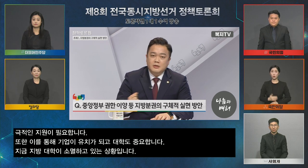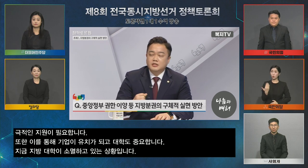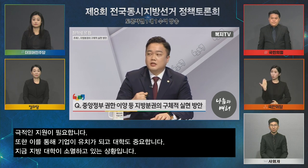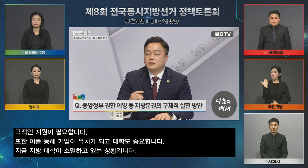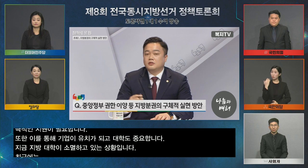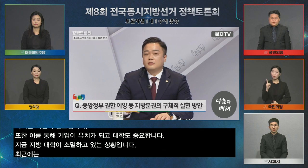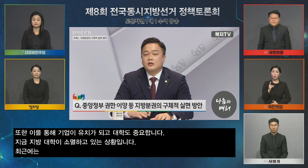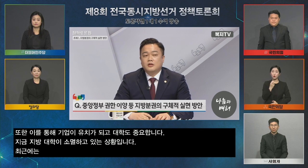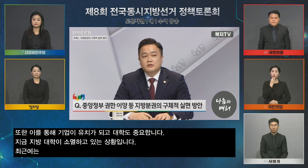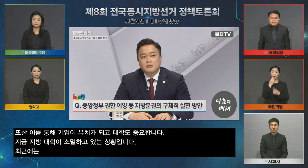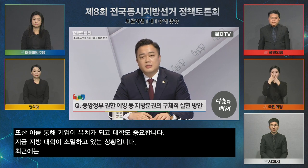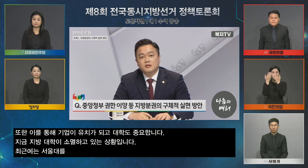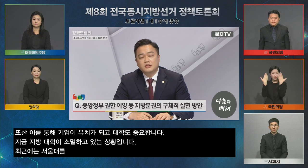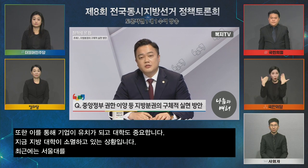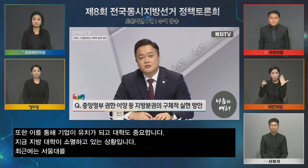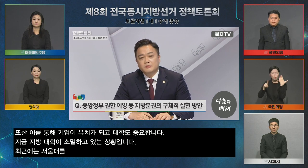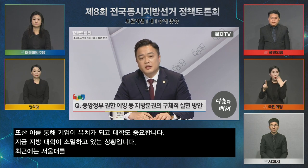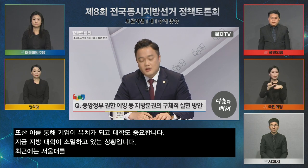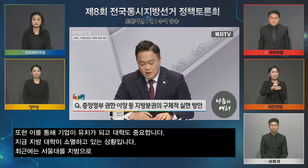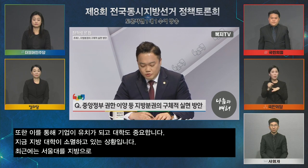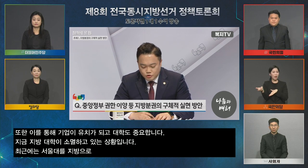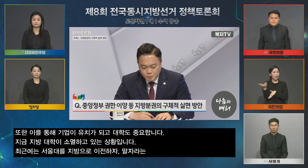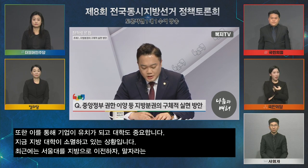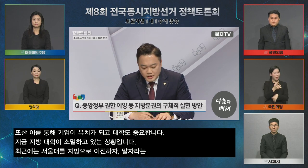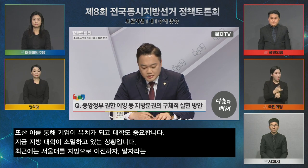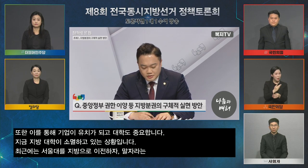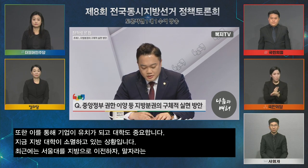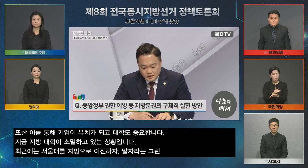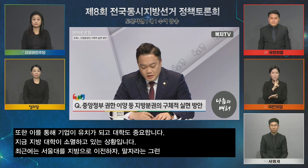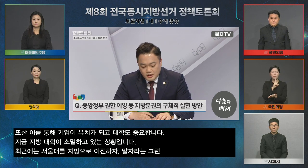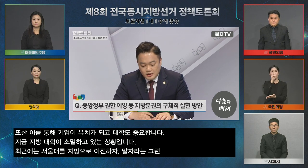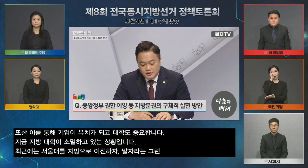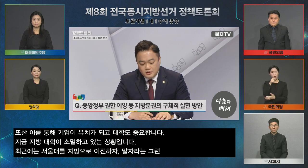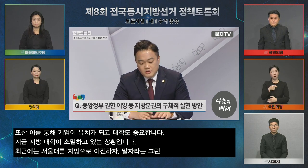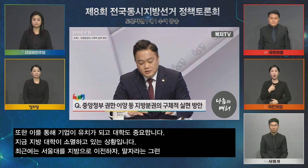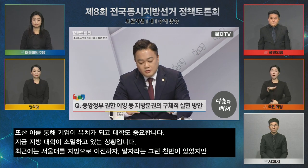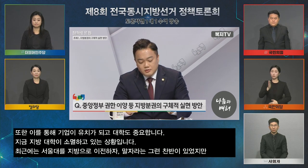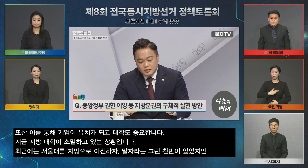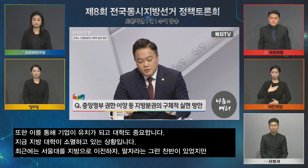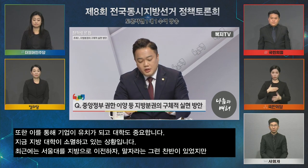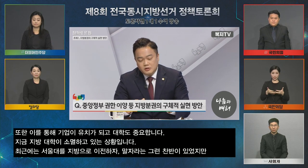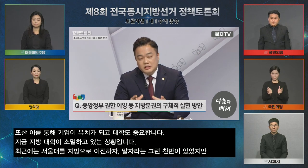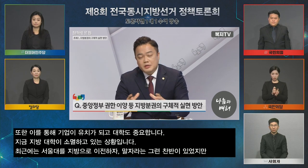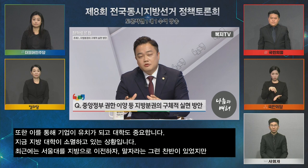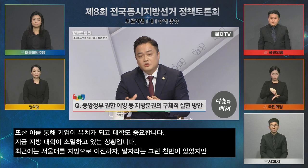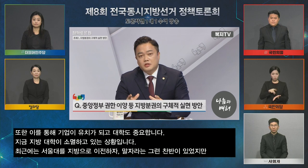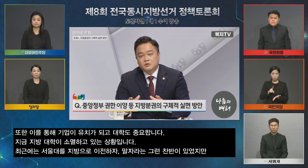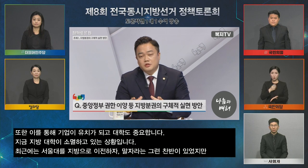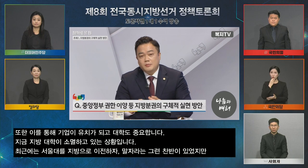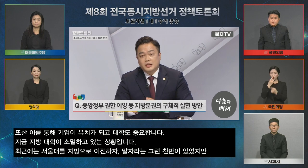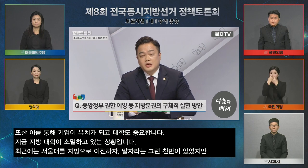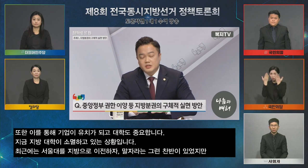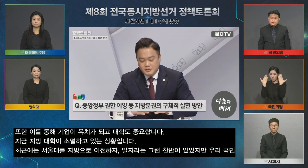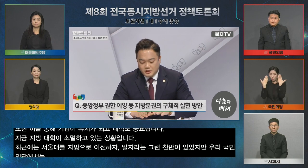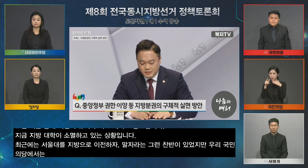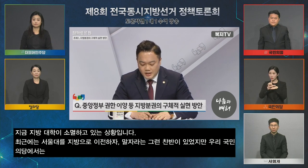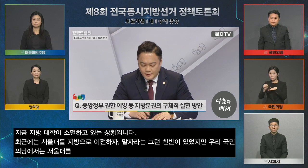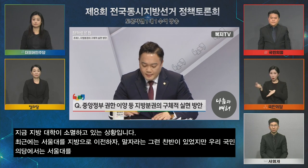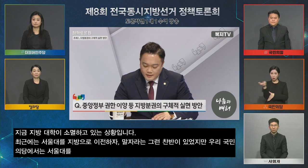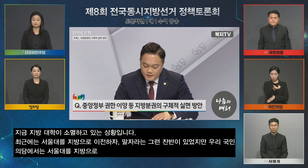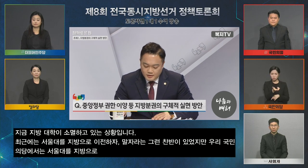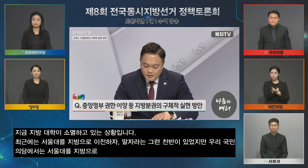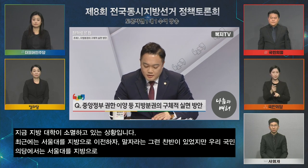이전하자마자 하는 그런 찬반이 있었지만 우리 국민의당에서는 서울대를 지방으로 이전하는 것을 반대하는